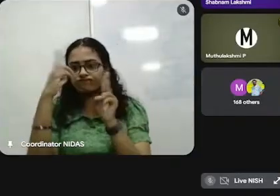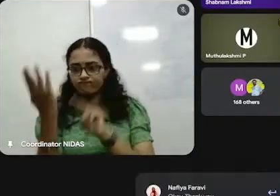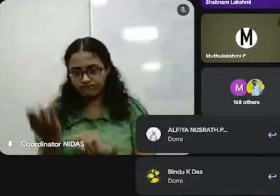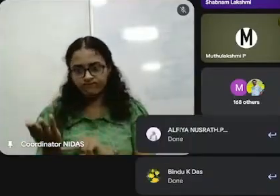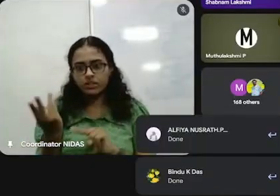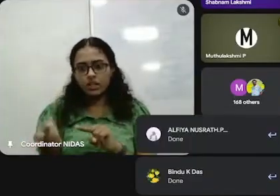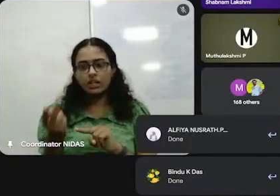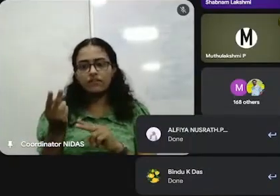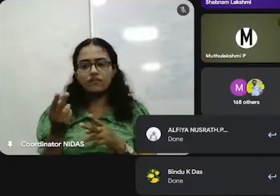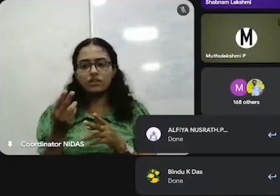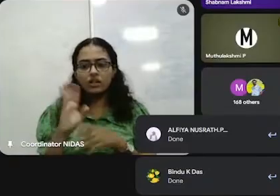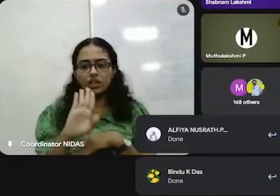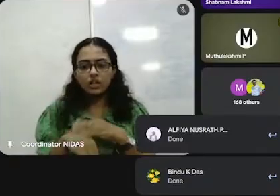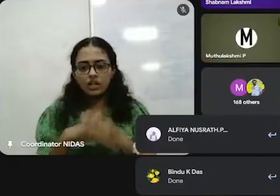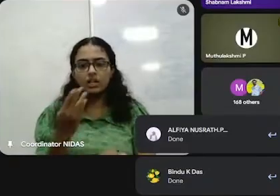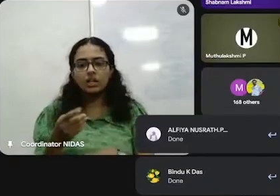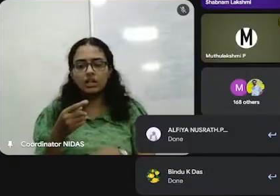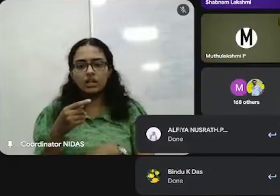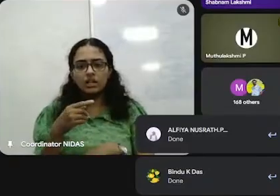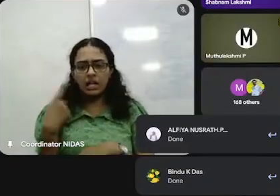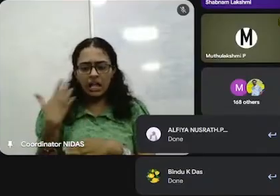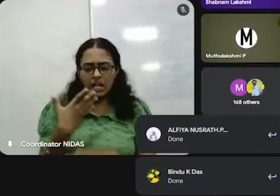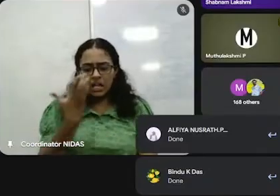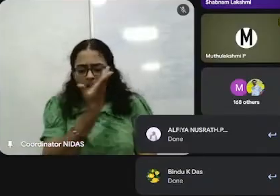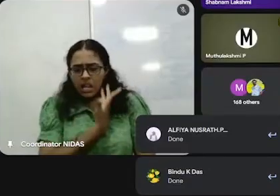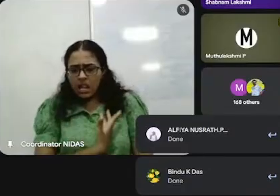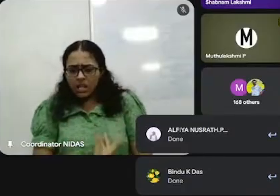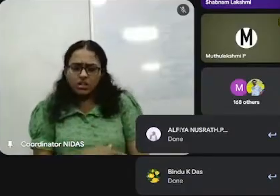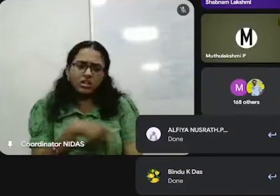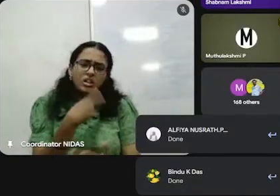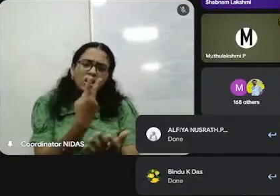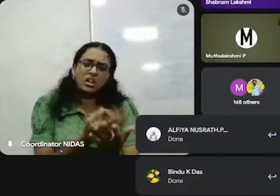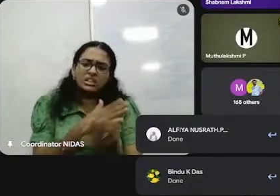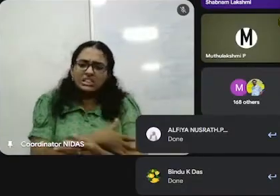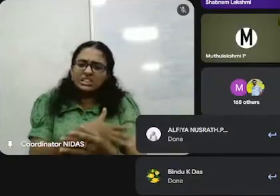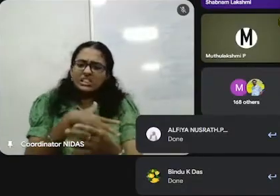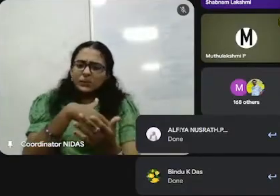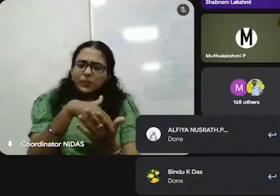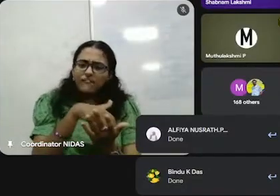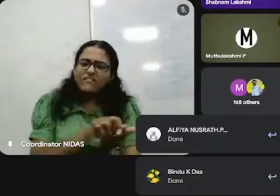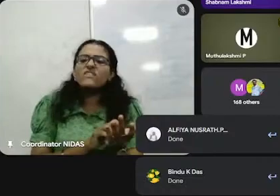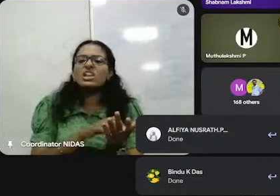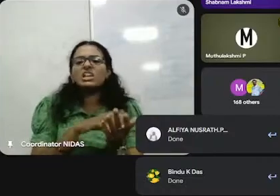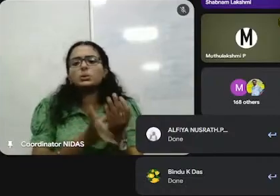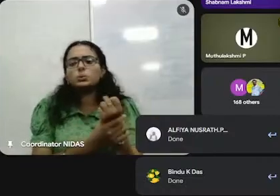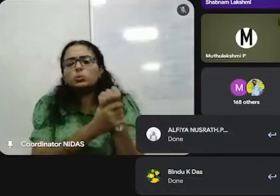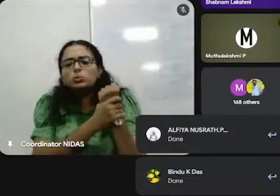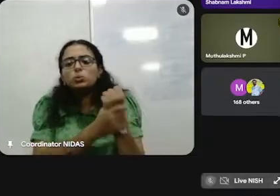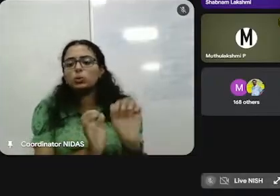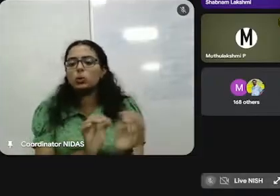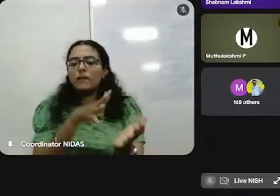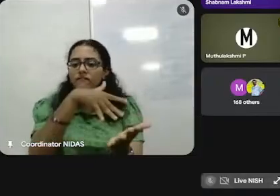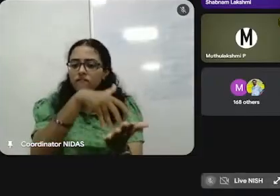വീണ് പിന്നെ നമുക്കൊരു ലെഫ്റ്റ് സൈഡ് ഇങ്ങനെ പാരലൈസ് പോലെ ഒരു ബലമില്ലാത്തൊരു മരച്ചൊരവസ്ഥയിലേക്ക് പോയി. അത് കഴിഞ്ഞ്